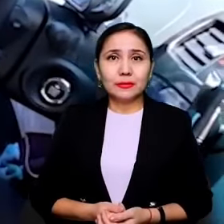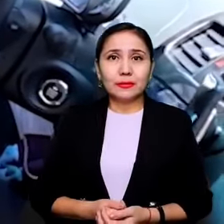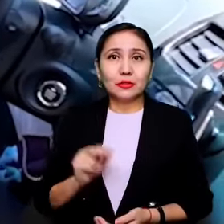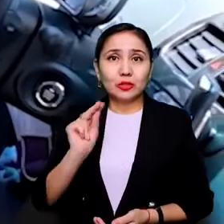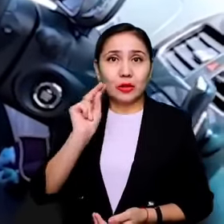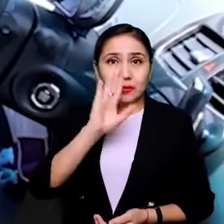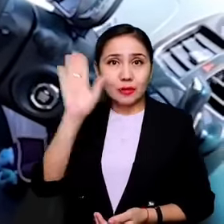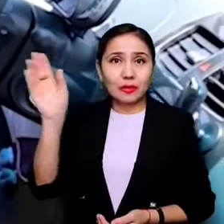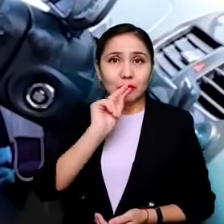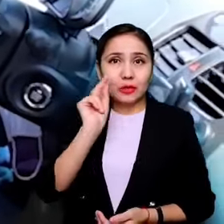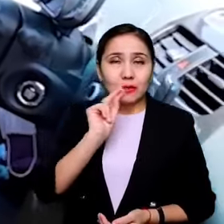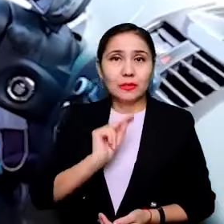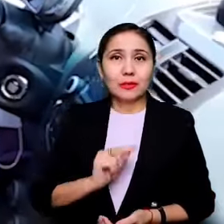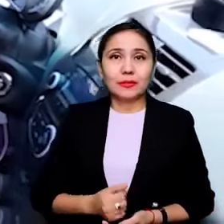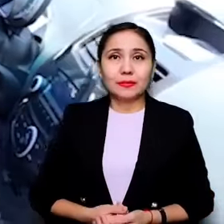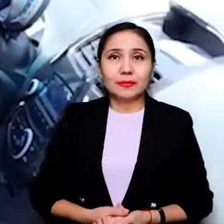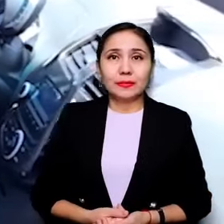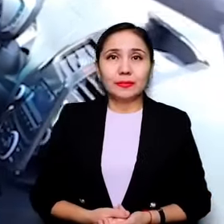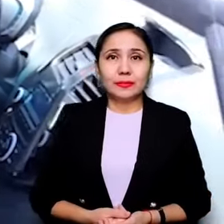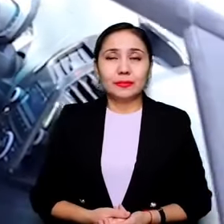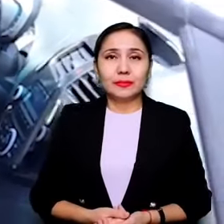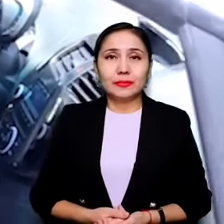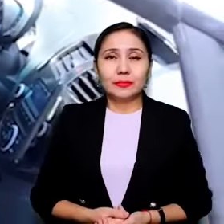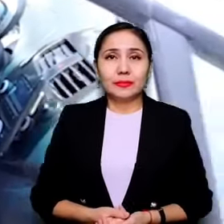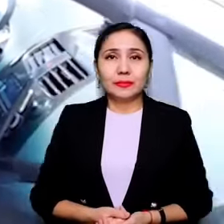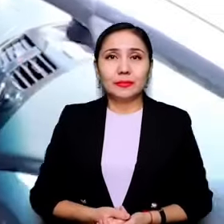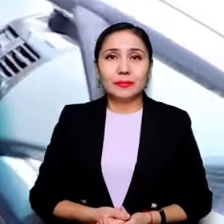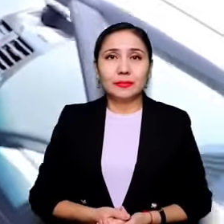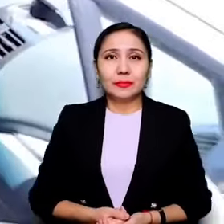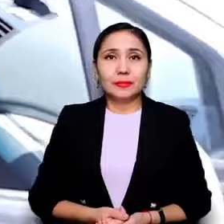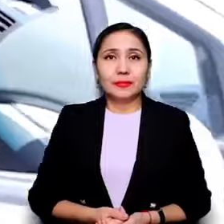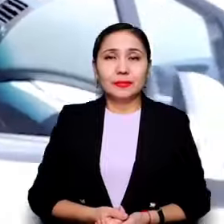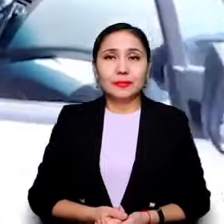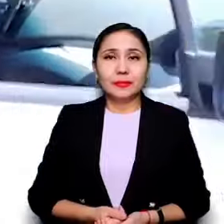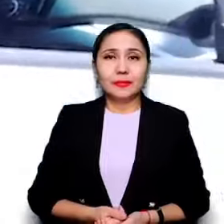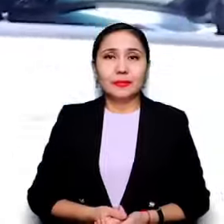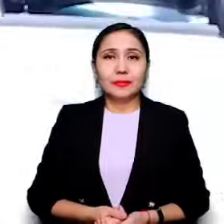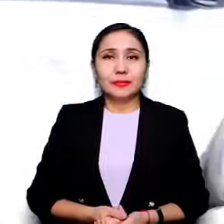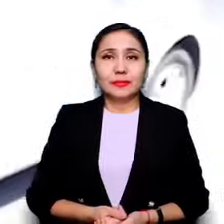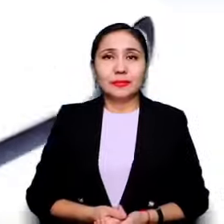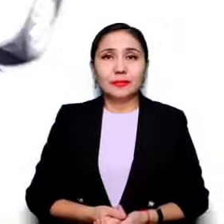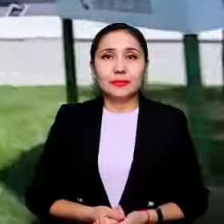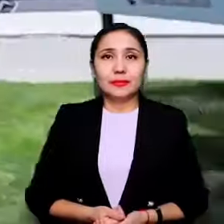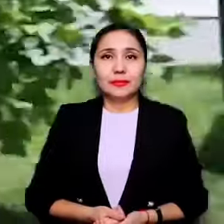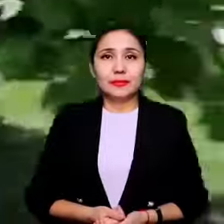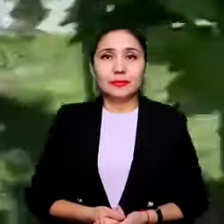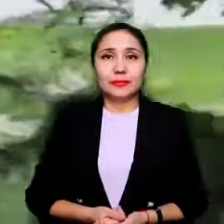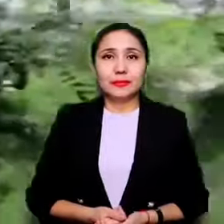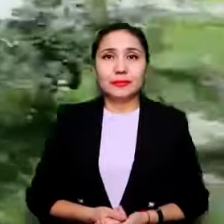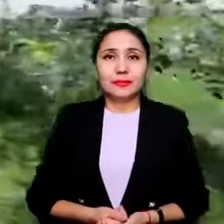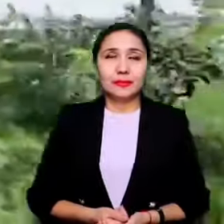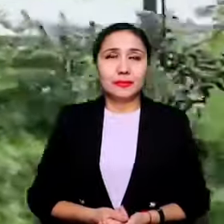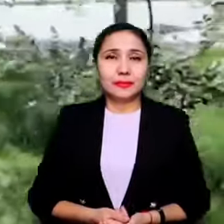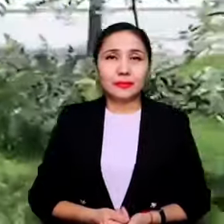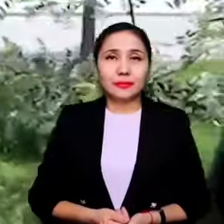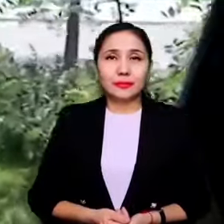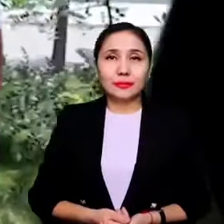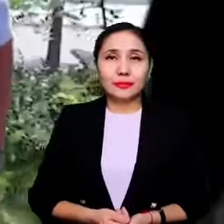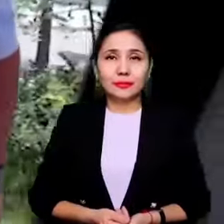Chilonzorga. Haydovchi imo ishoralar tilida javob berdi va tushunmay ketdi. U keyingi mashinani to'xtatdi.